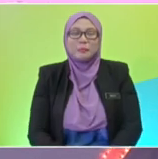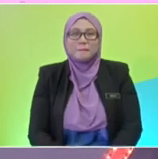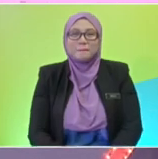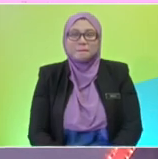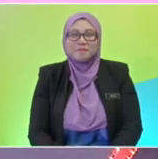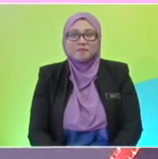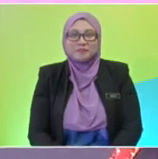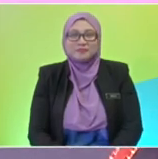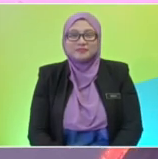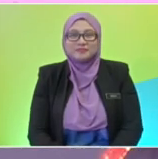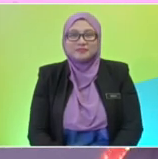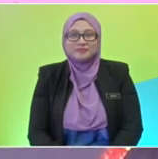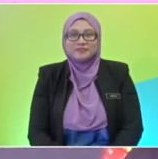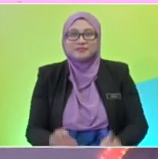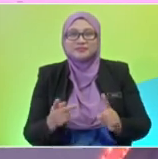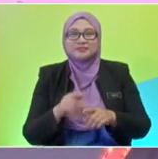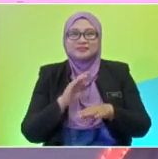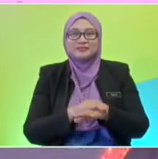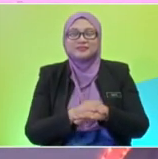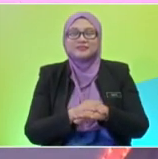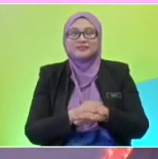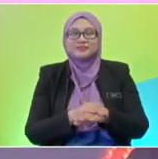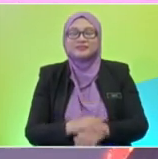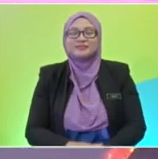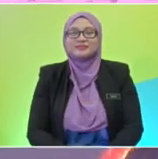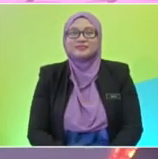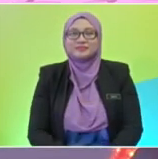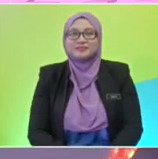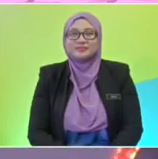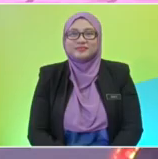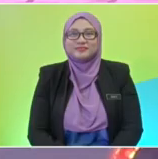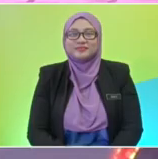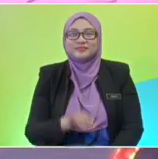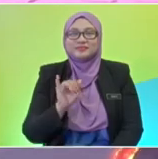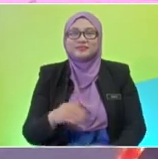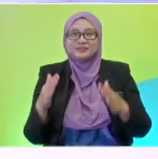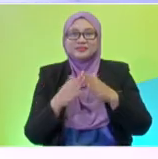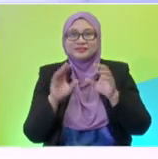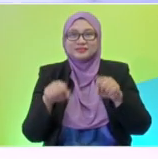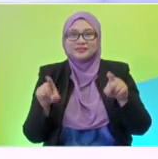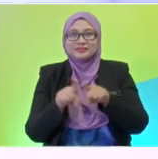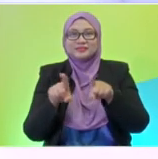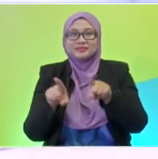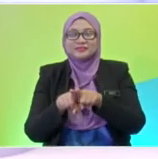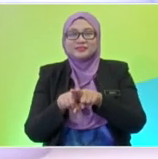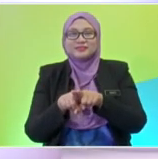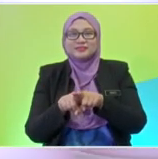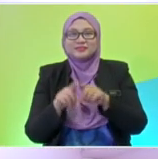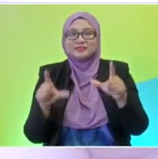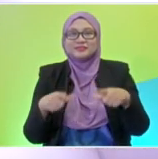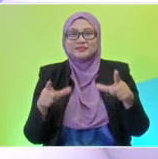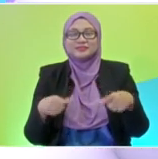ke atas Oke baik yang di rumah juga boleh sama-sama lakukan